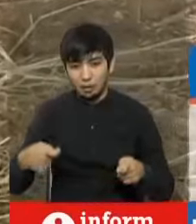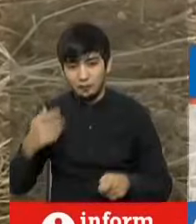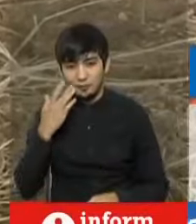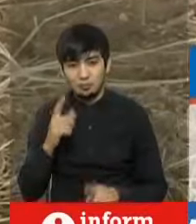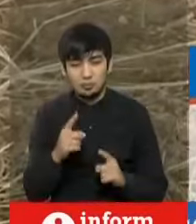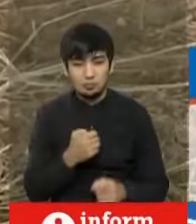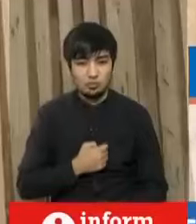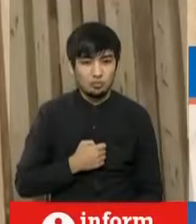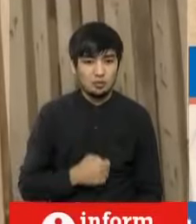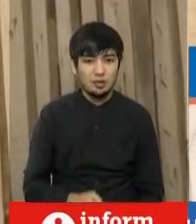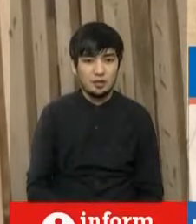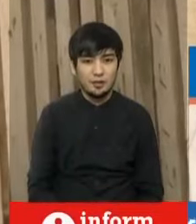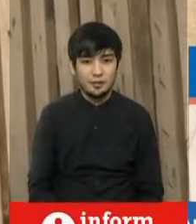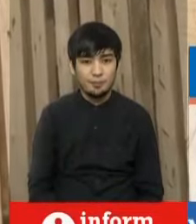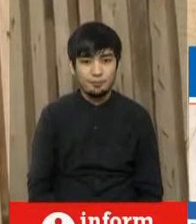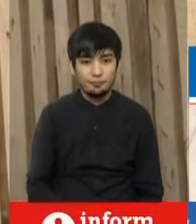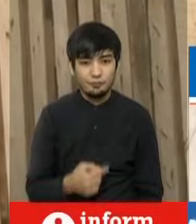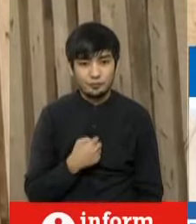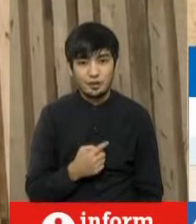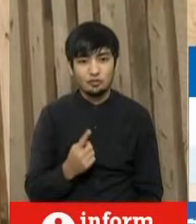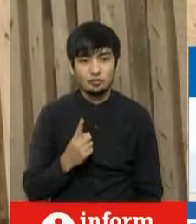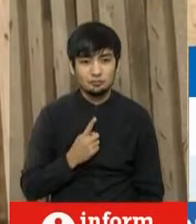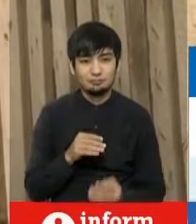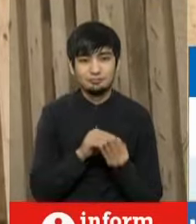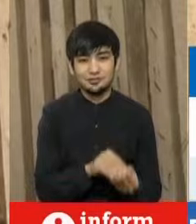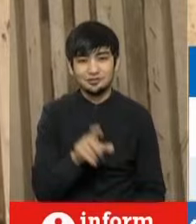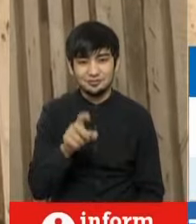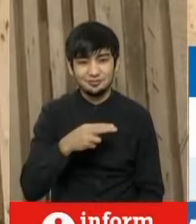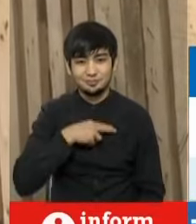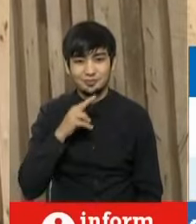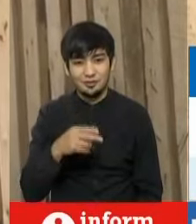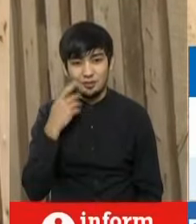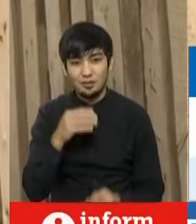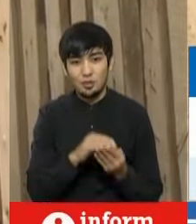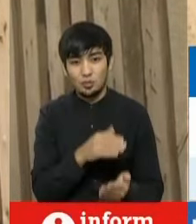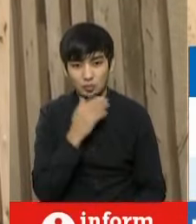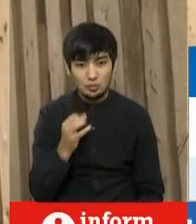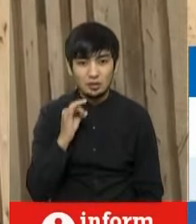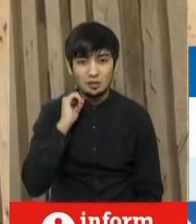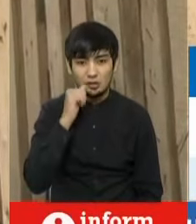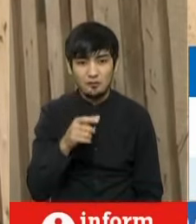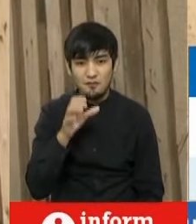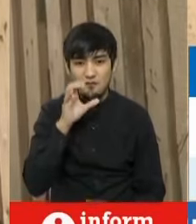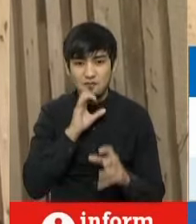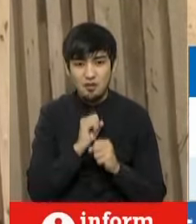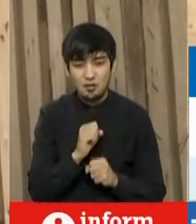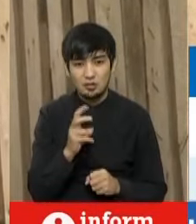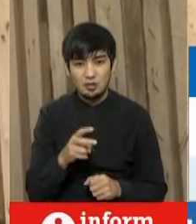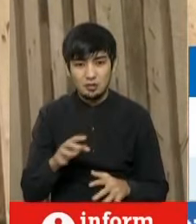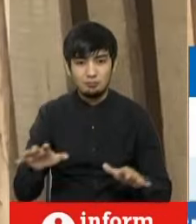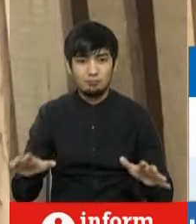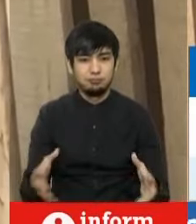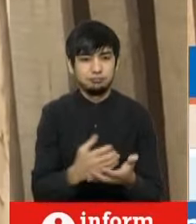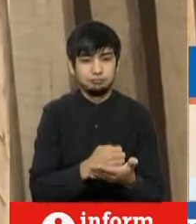деп қапала. Біз жаназасын күтіп отқанда ол кісі жаназасы шықпай тұрып түнде ұрлаған ғой тепаян, түнде айдап кеткен ғой